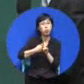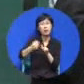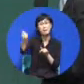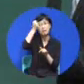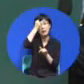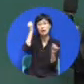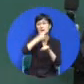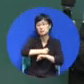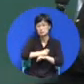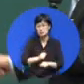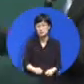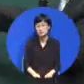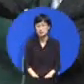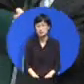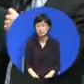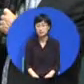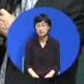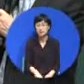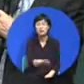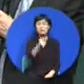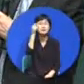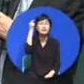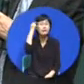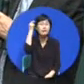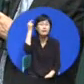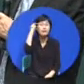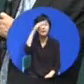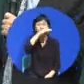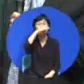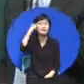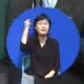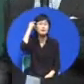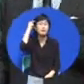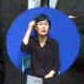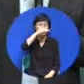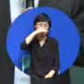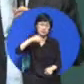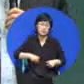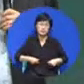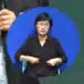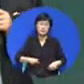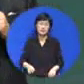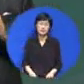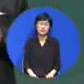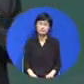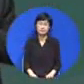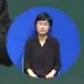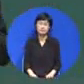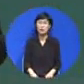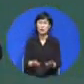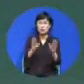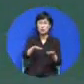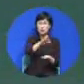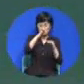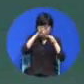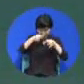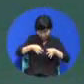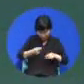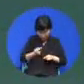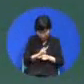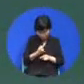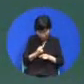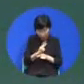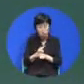they fail. 생각을 제대로 한 겁니다. Now we see the correct thinking here. 오늘 여러분을 바꾸시기 바라며 어떤